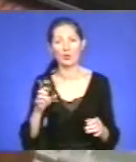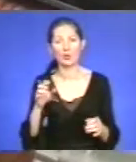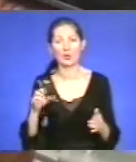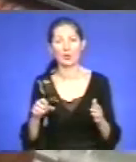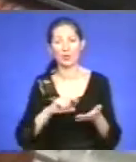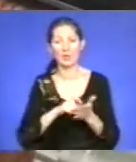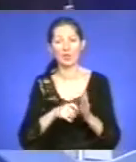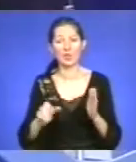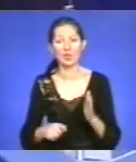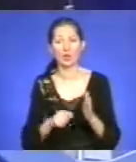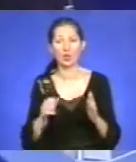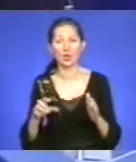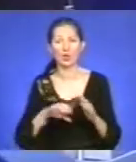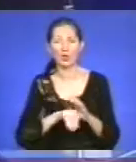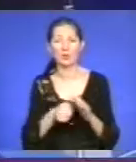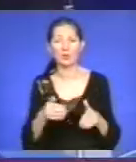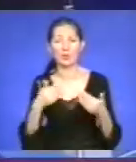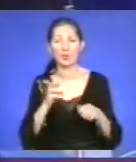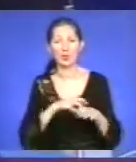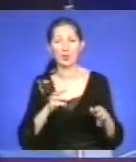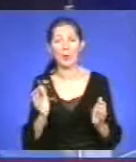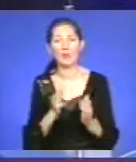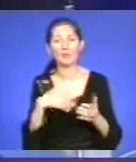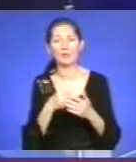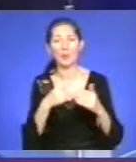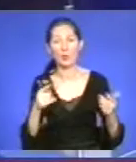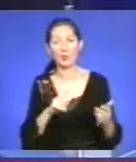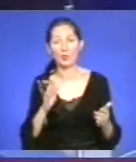міліції. Отож, бережіть своє майно, щоб